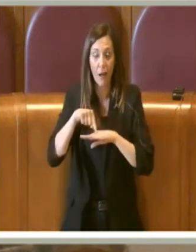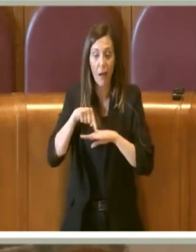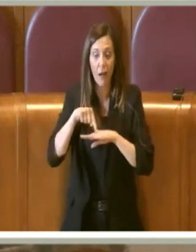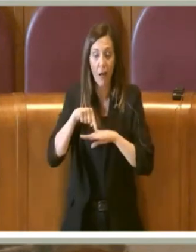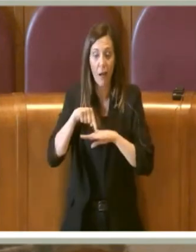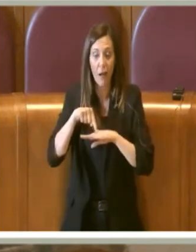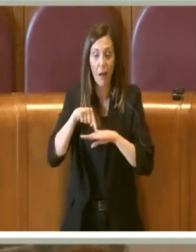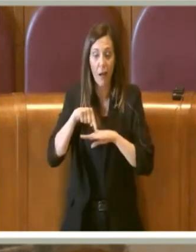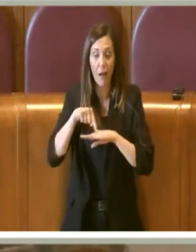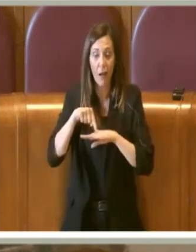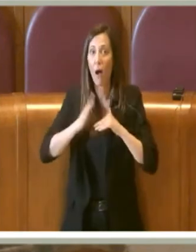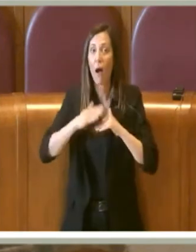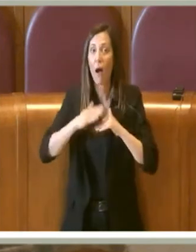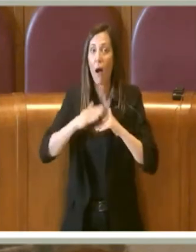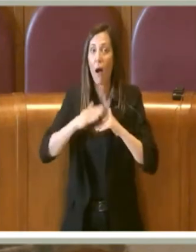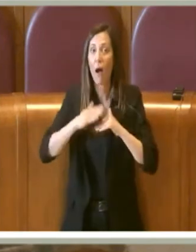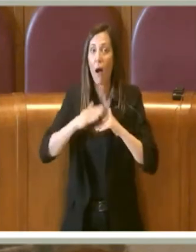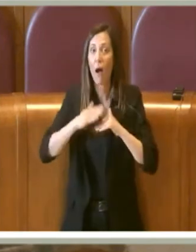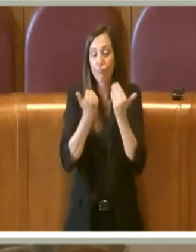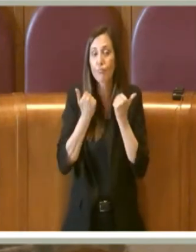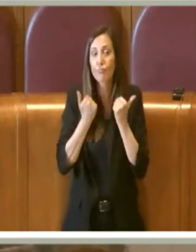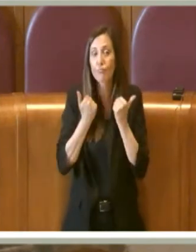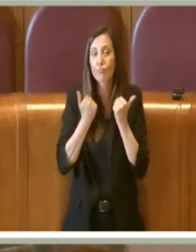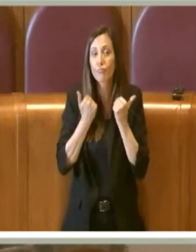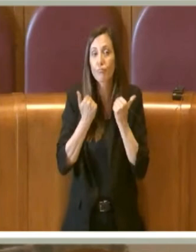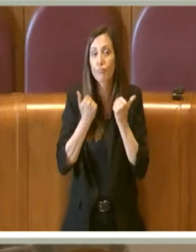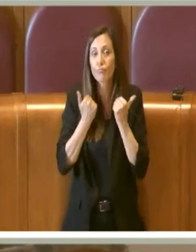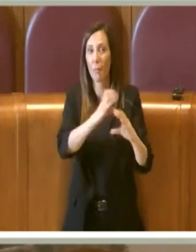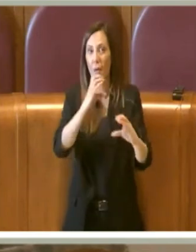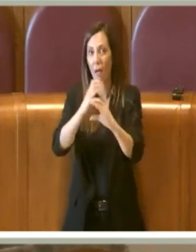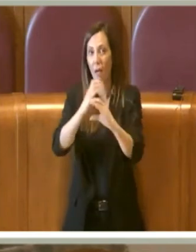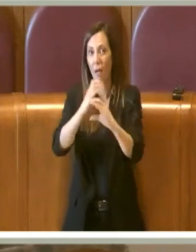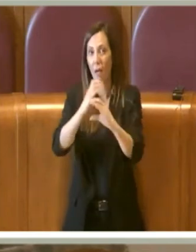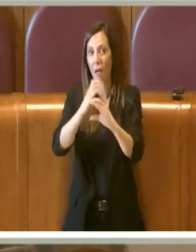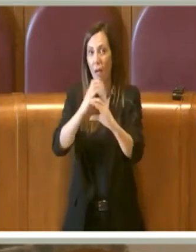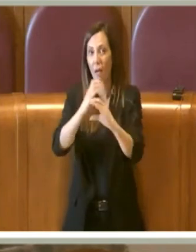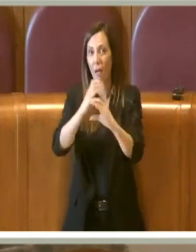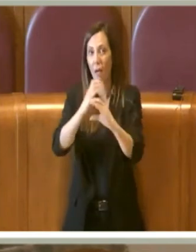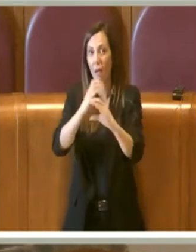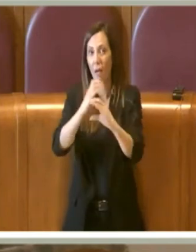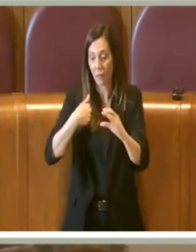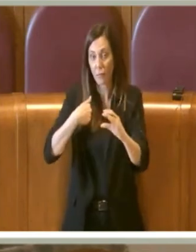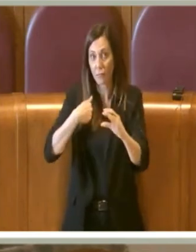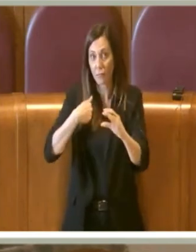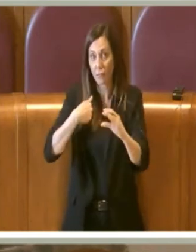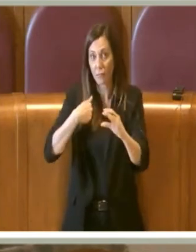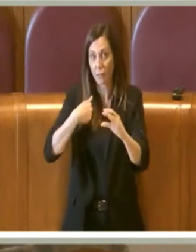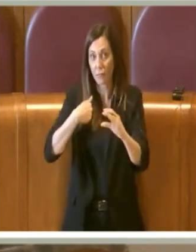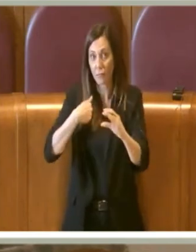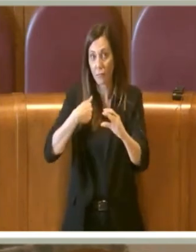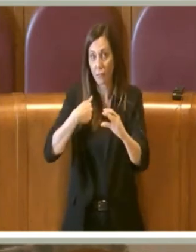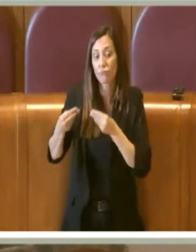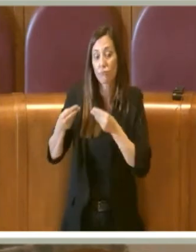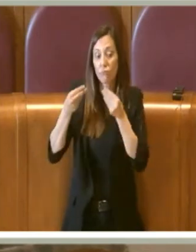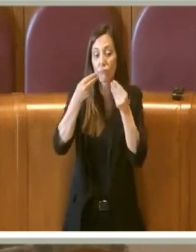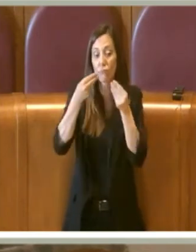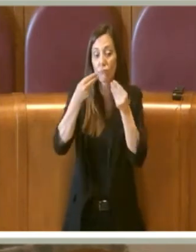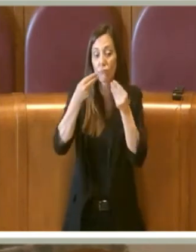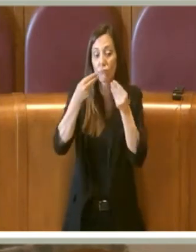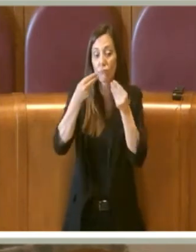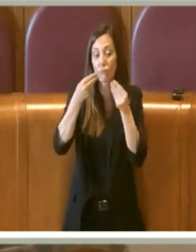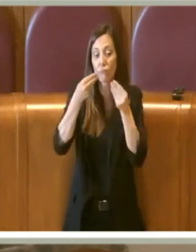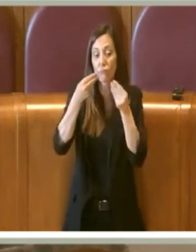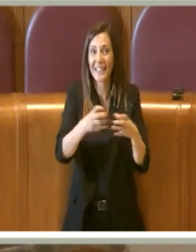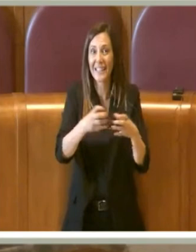che adesso ci apprestiamo a a dare appunto ad atac con